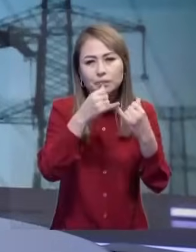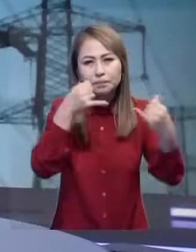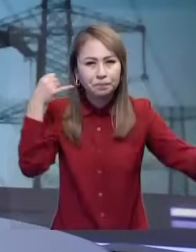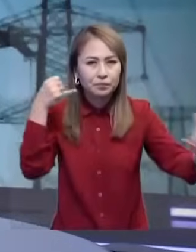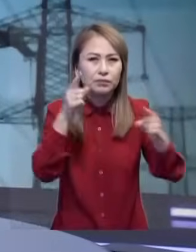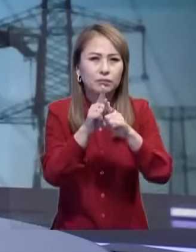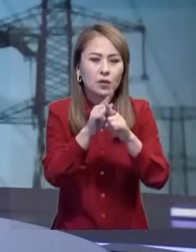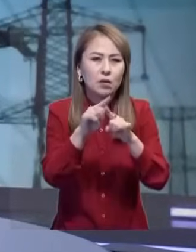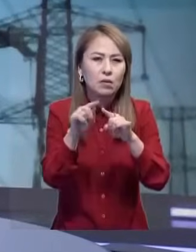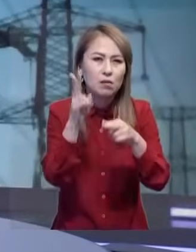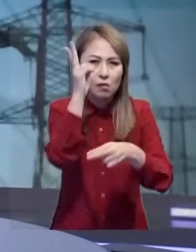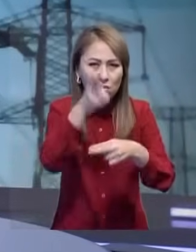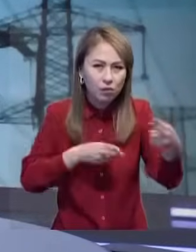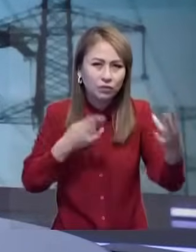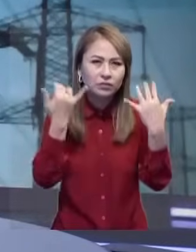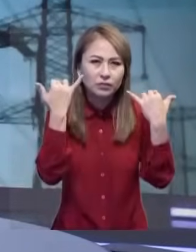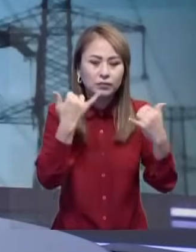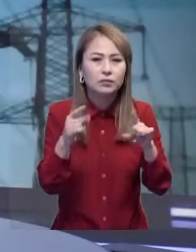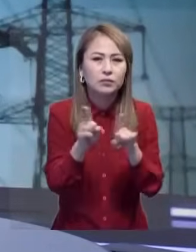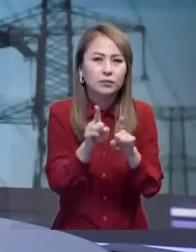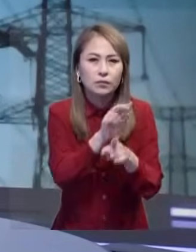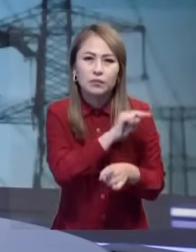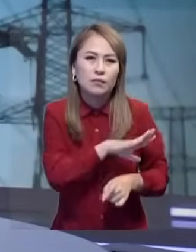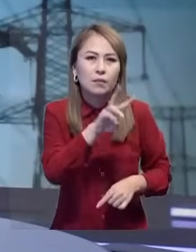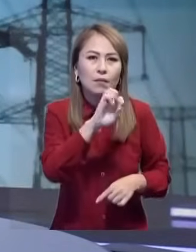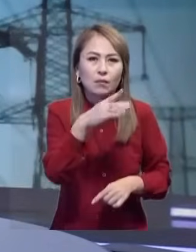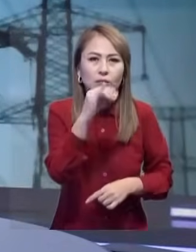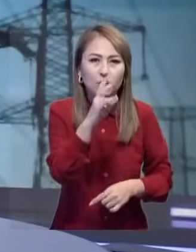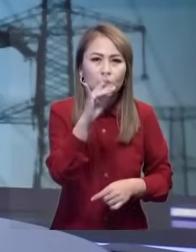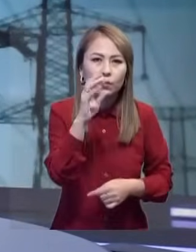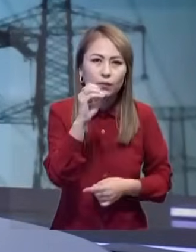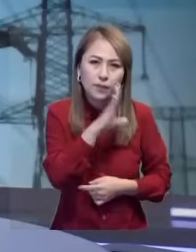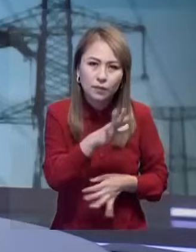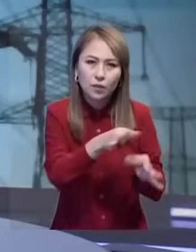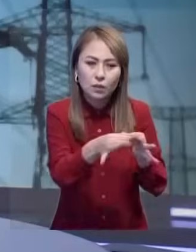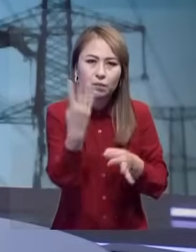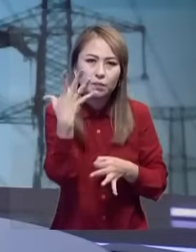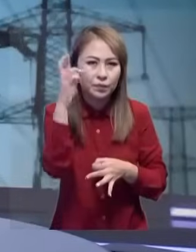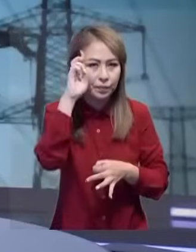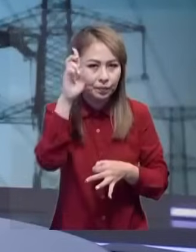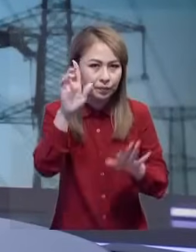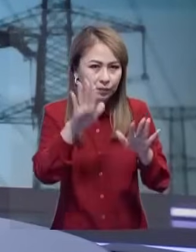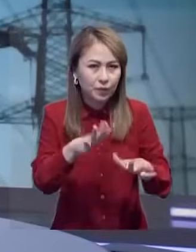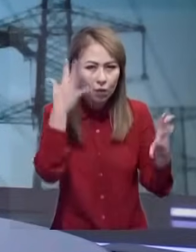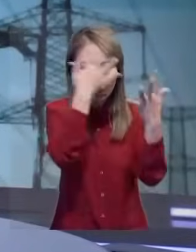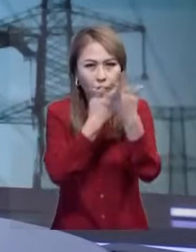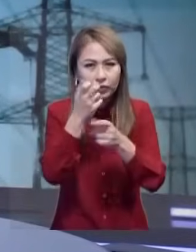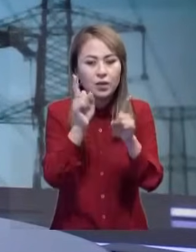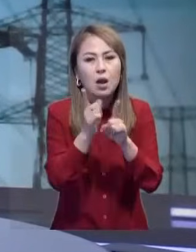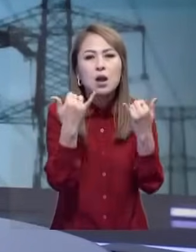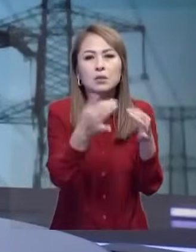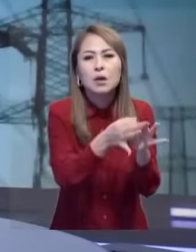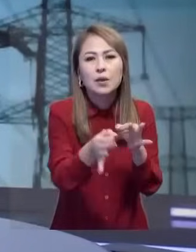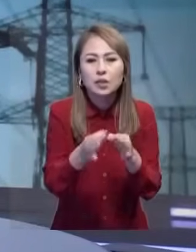мұз қатқан. Салдарынан желілер жаппай істен шығып жатыр. Бір ғана Мағжан Жұмабаев ауданында 45 елді мекен қараңғылық құшағында